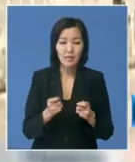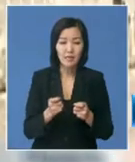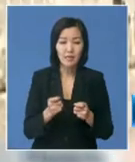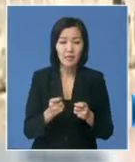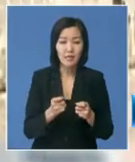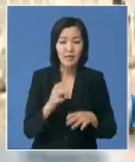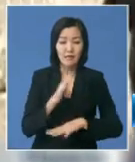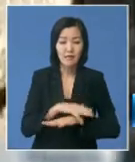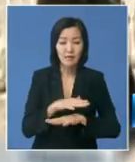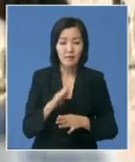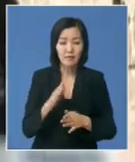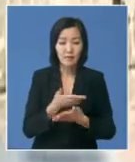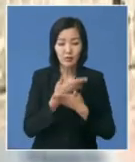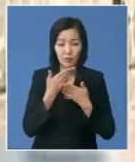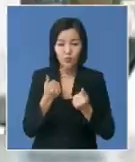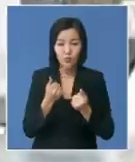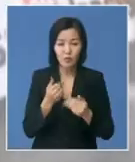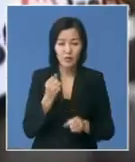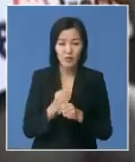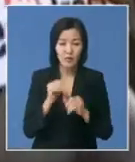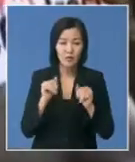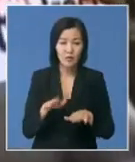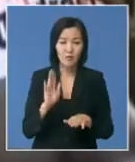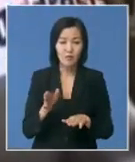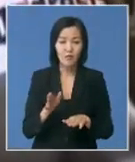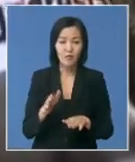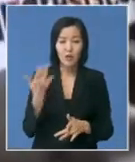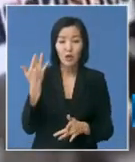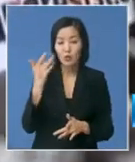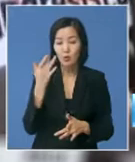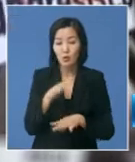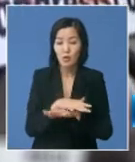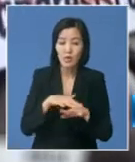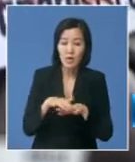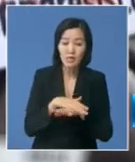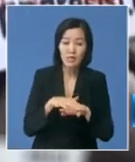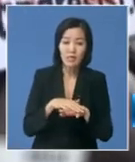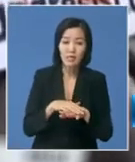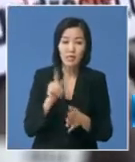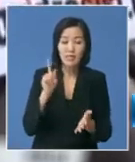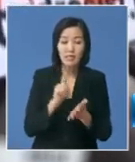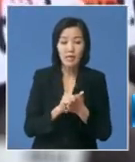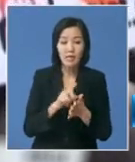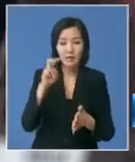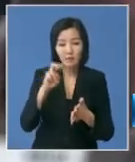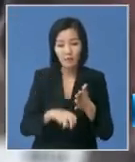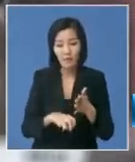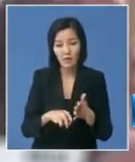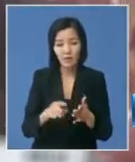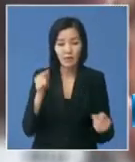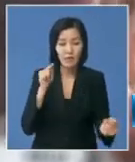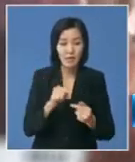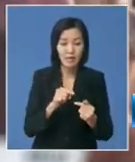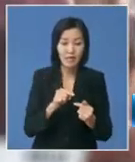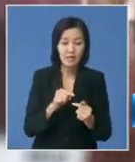жою туралы қатаң қаулы қабылдамақ. Нью-Йорк халқы салық реформасына наразы. Елдегі тұрғындарға қатысты салық